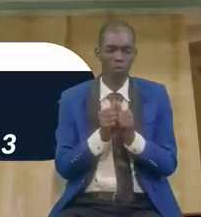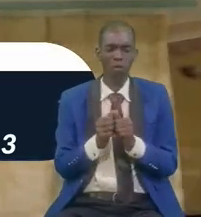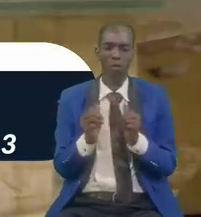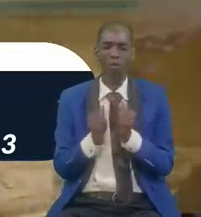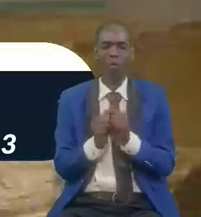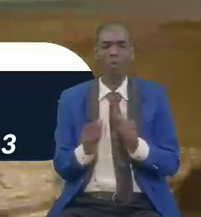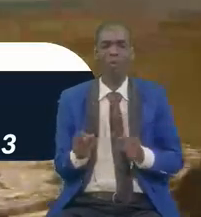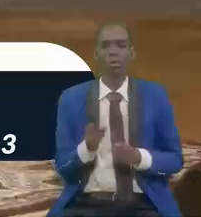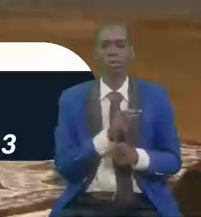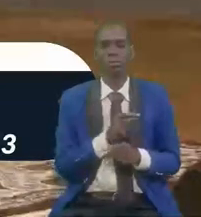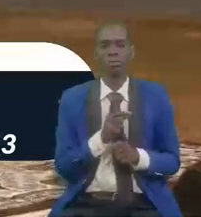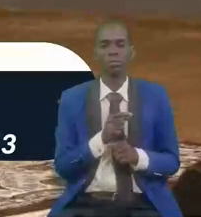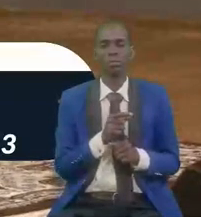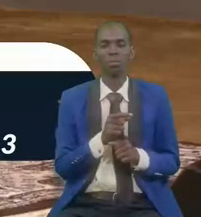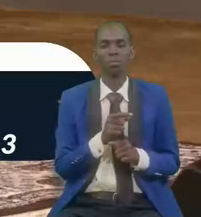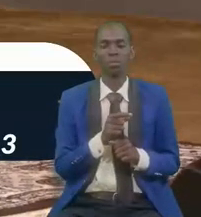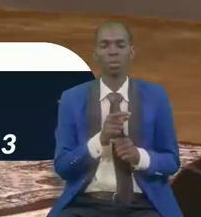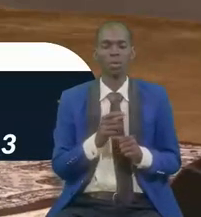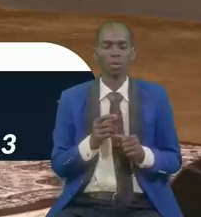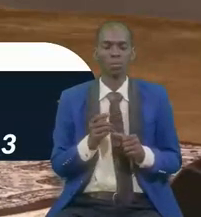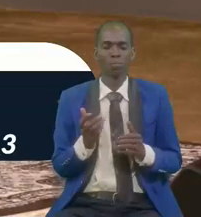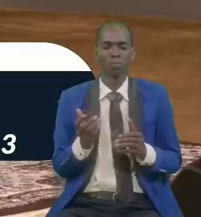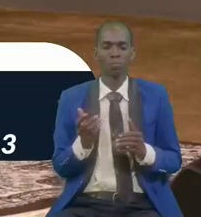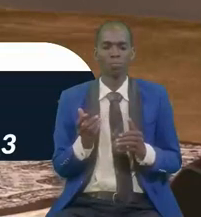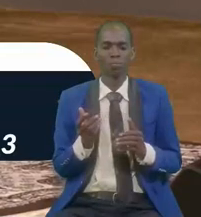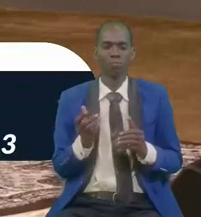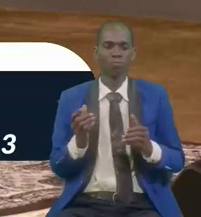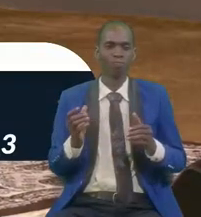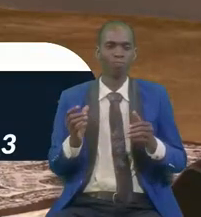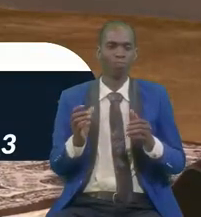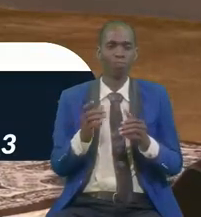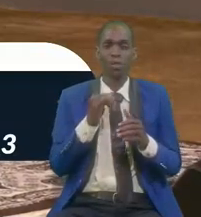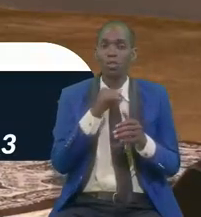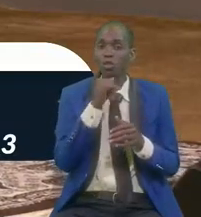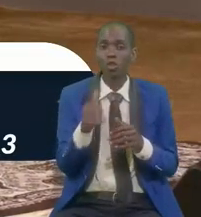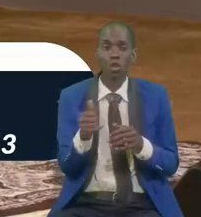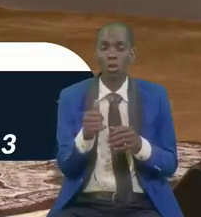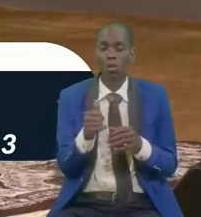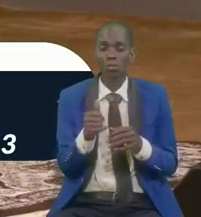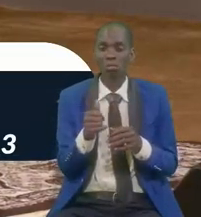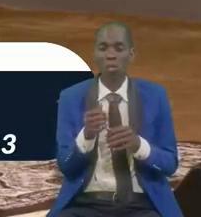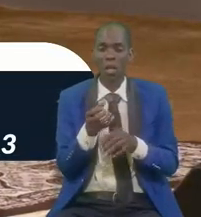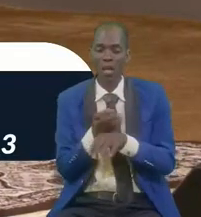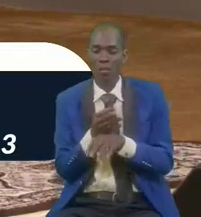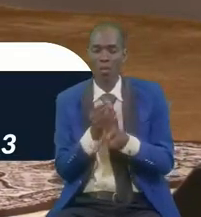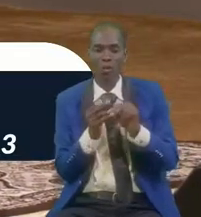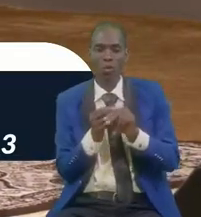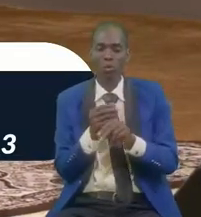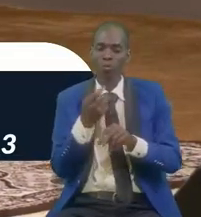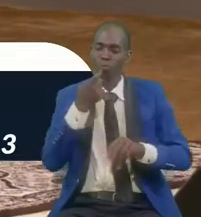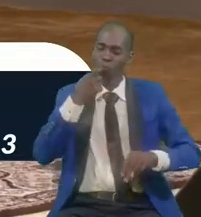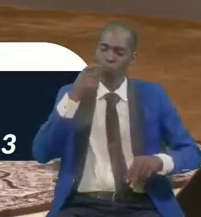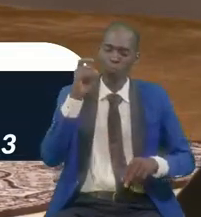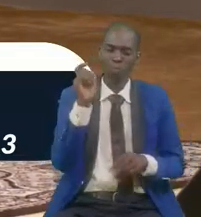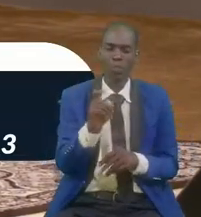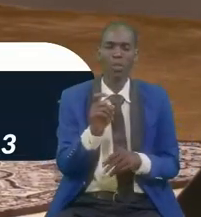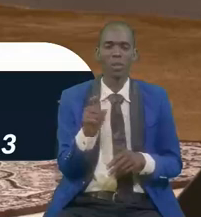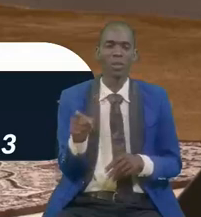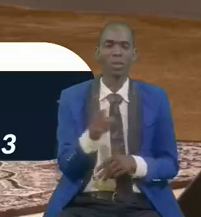eux, il leur recommanda. Il ne les avait pas prodigués de